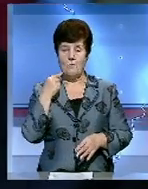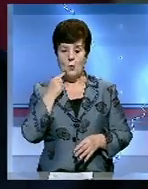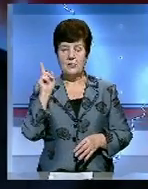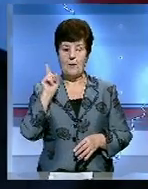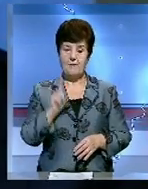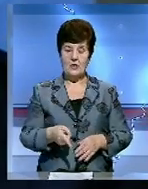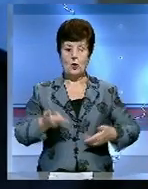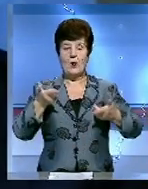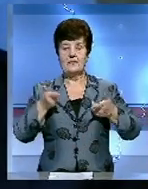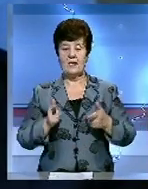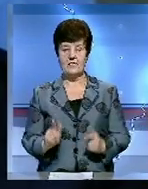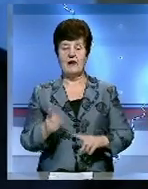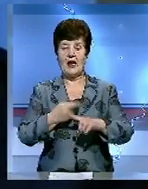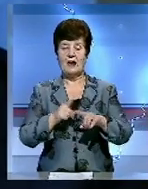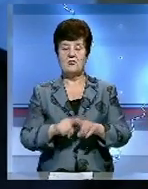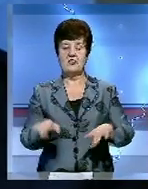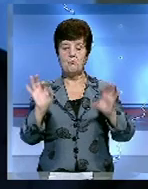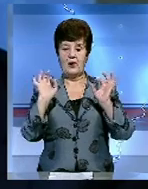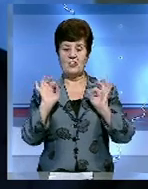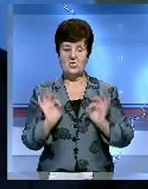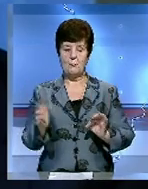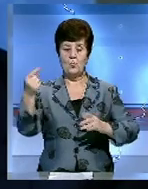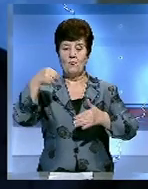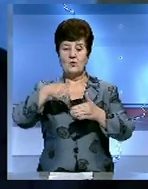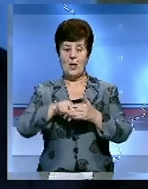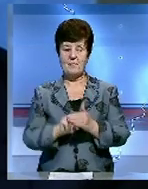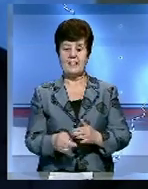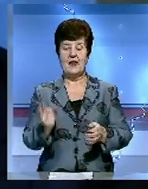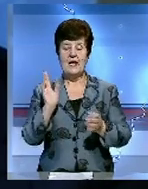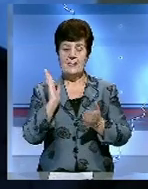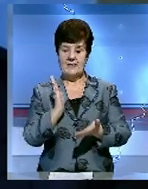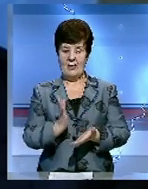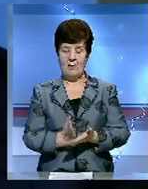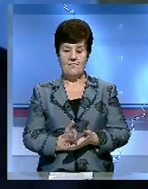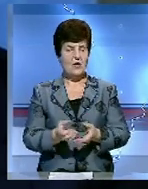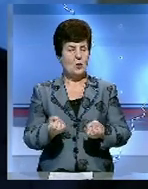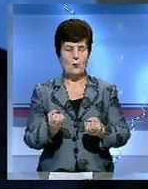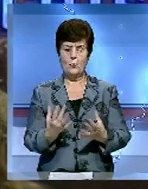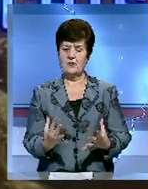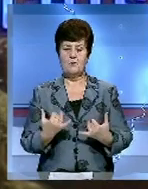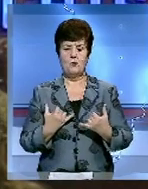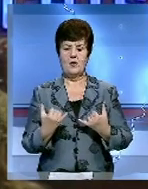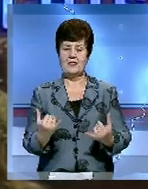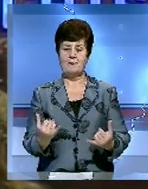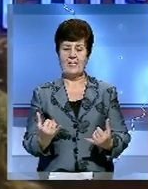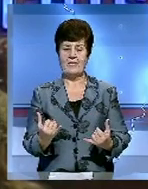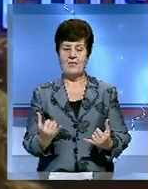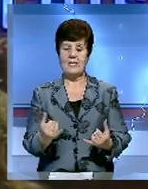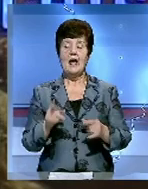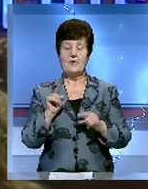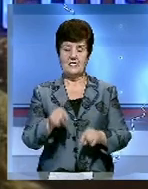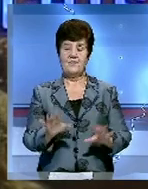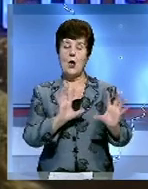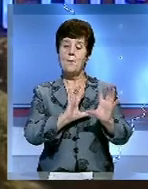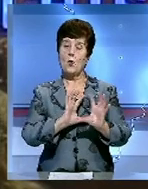într-adevăr acest principiu fundamental să fie nu pur și simplu respectat, dar să fie protejat,